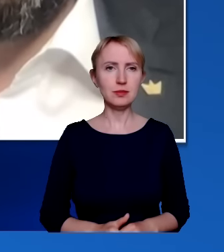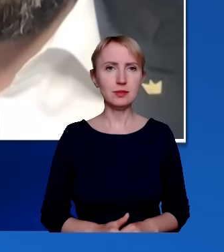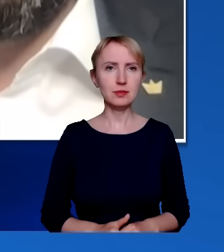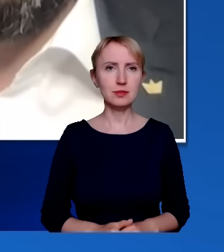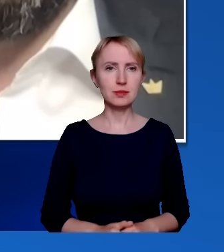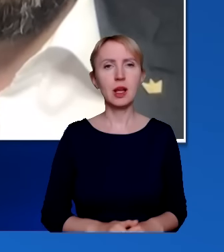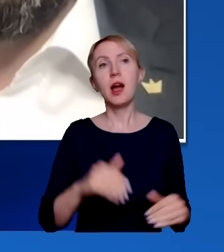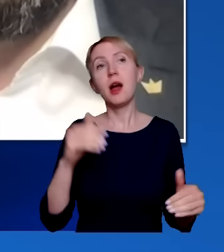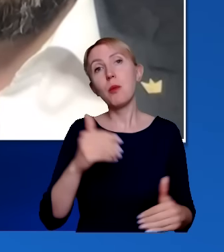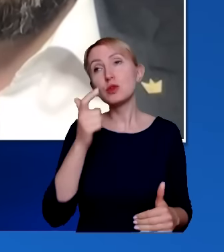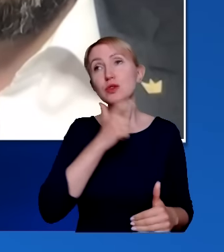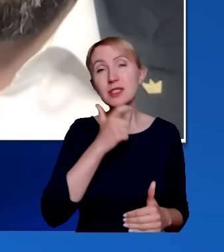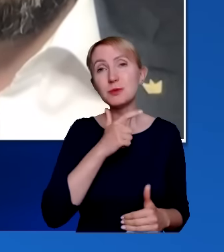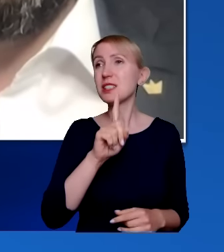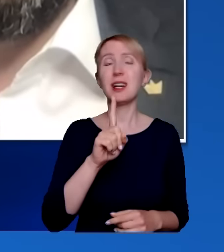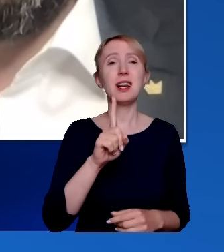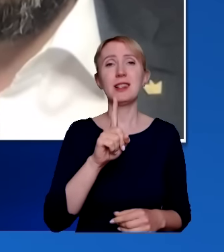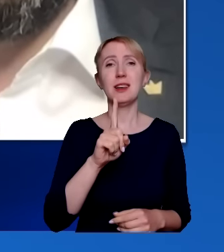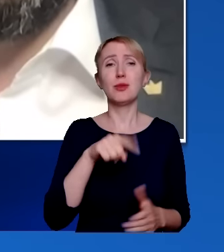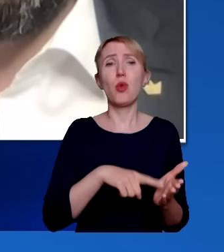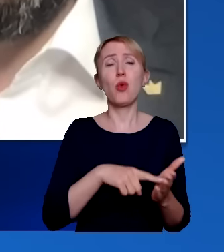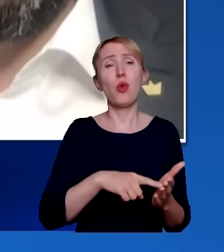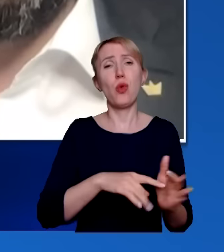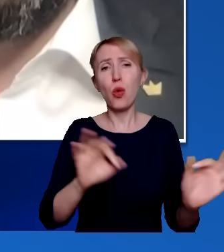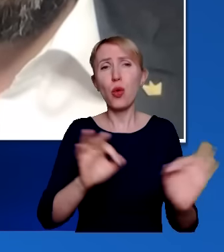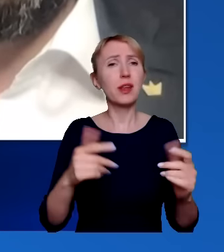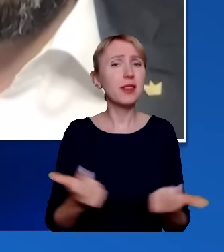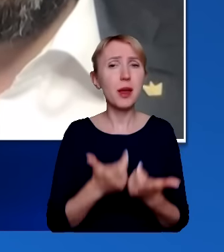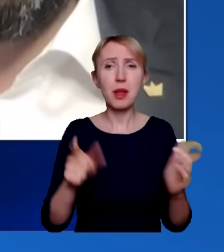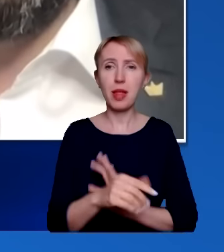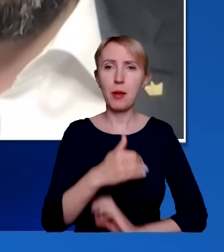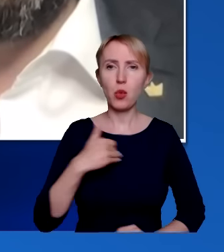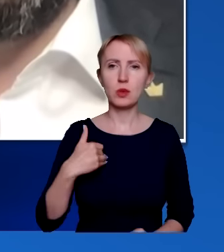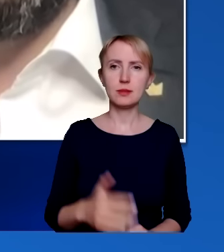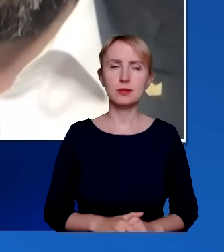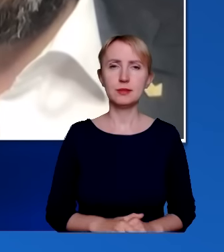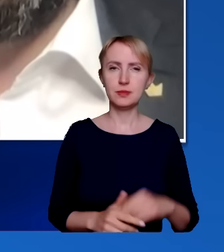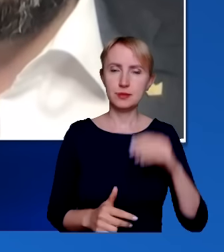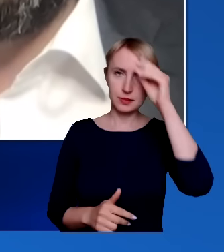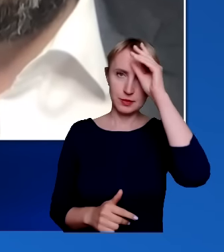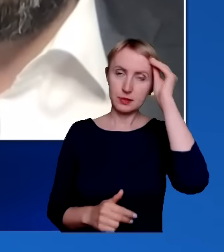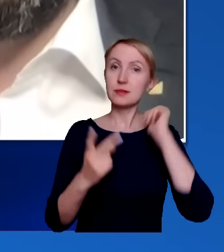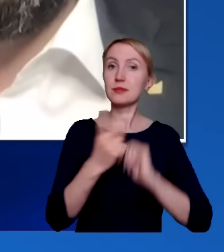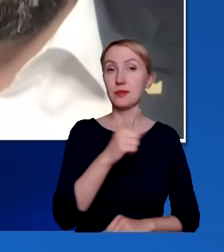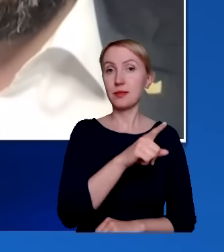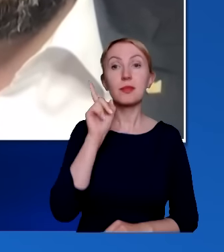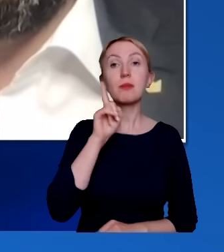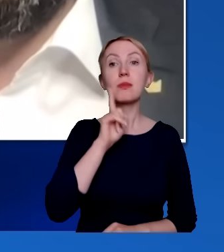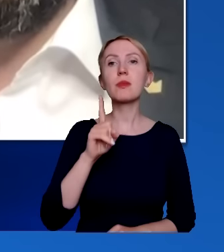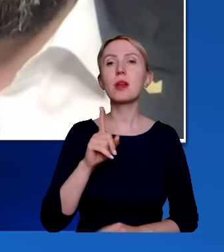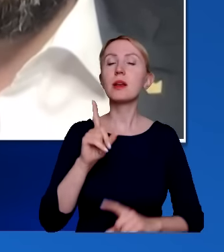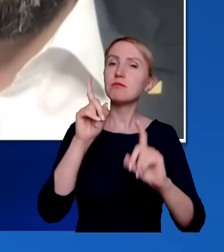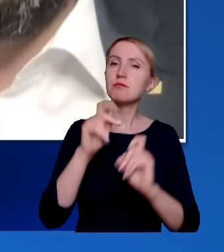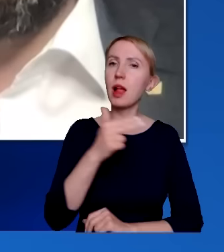tego śmiać gdyby to nie było tragiczne i niebezpieczne dla Polski obaj panowie wywołali temat